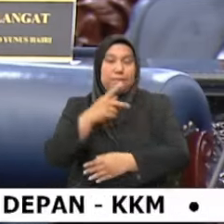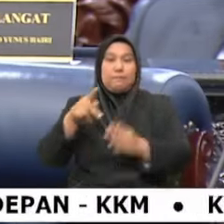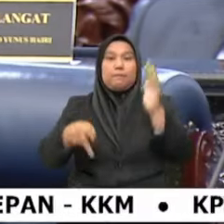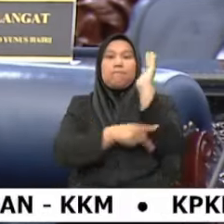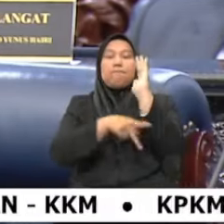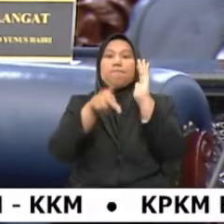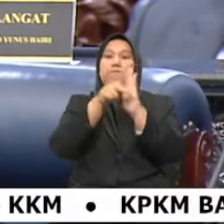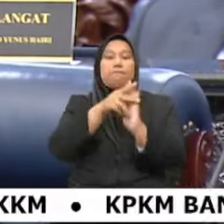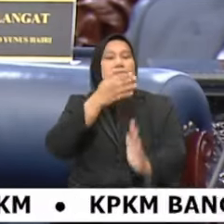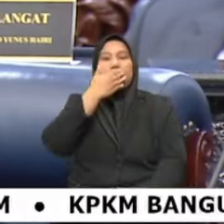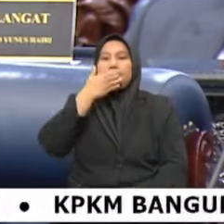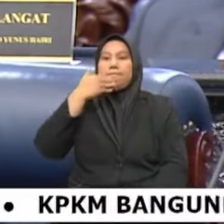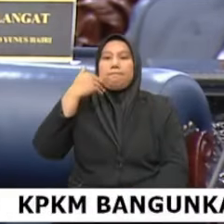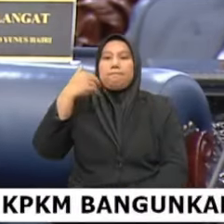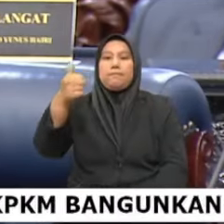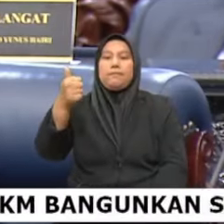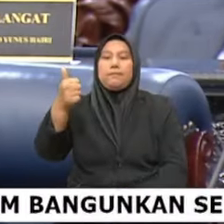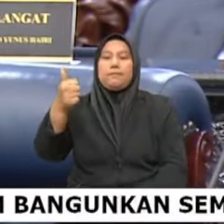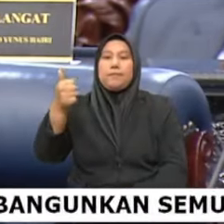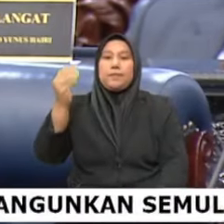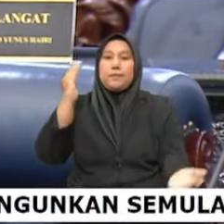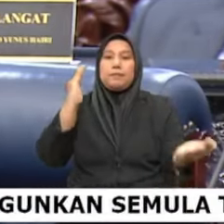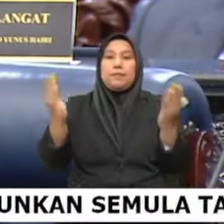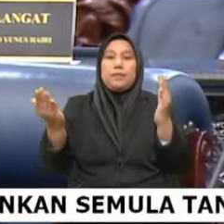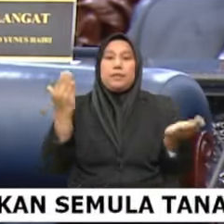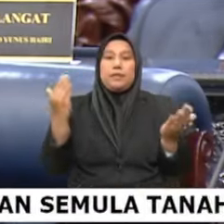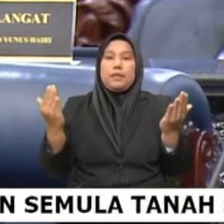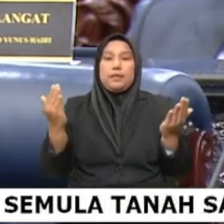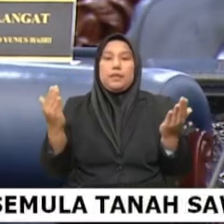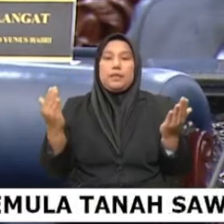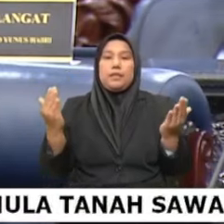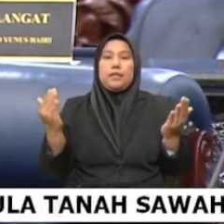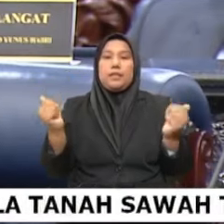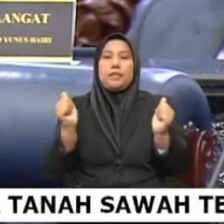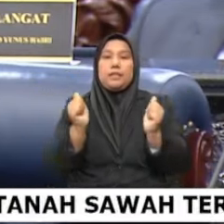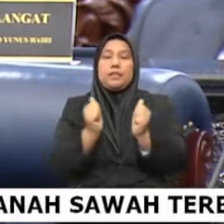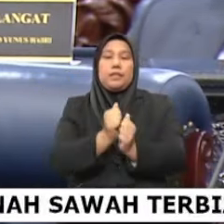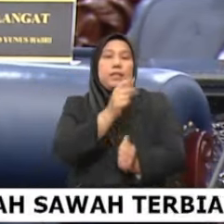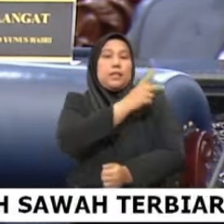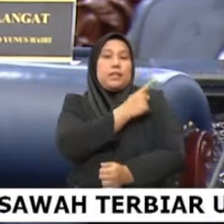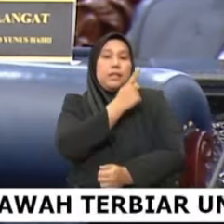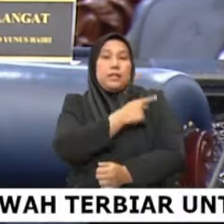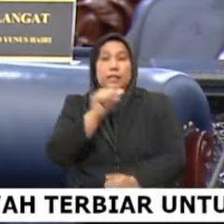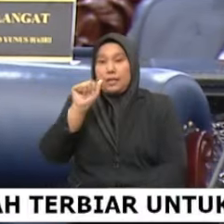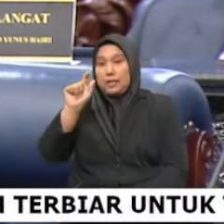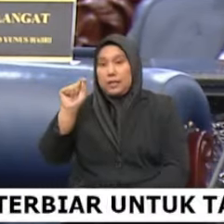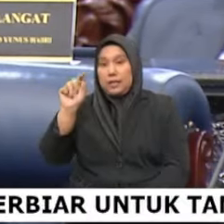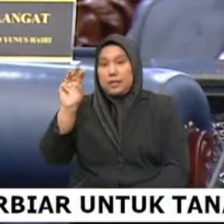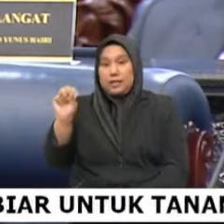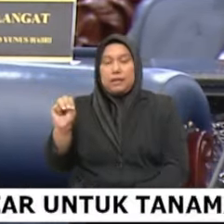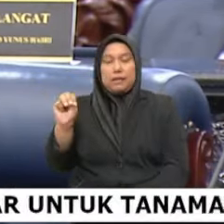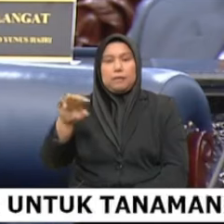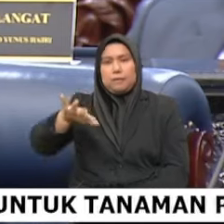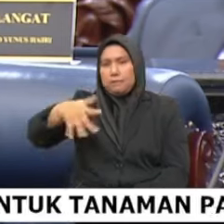terbaik. Saya compare dengan ATM punya klinik lebih kurang sama. Jadi saya rasa